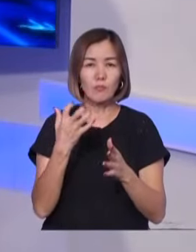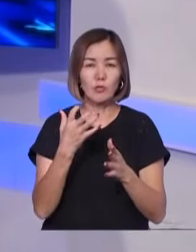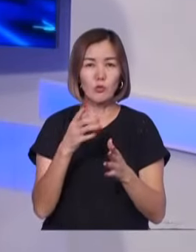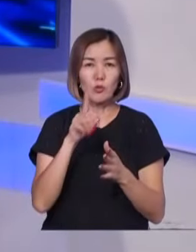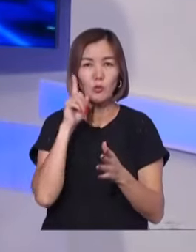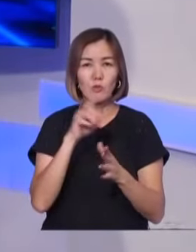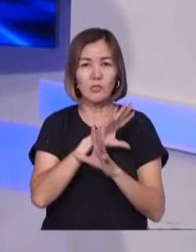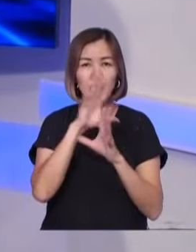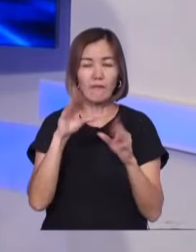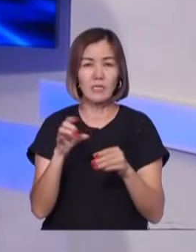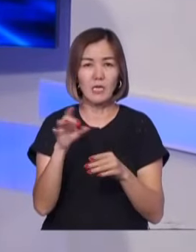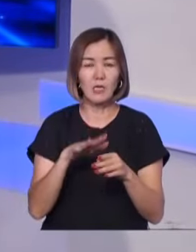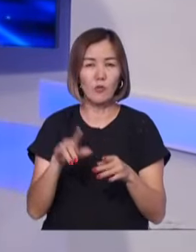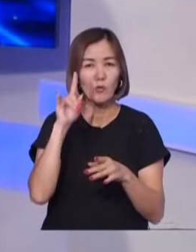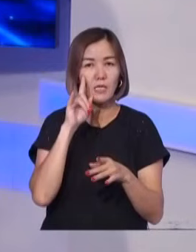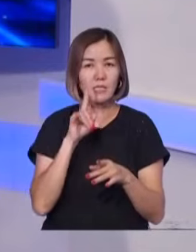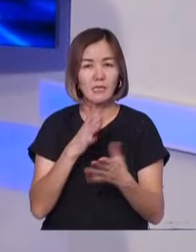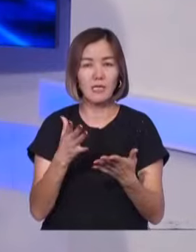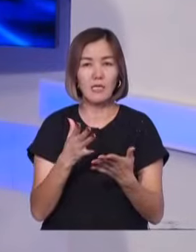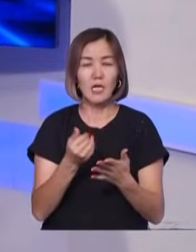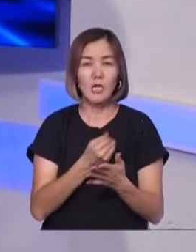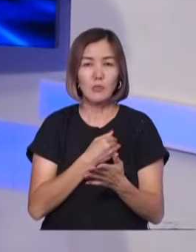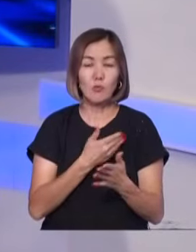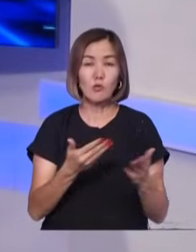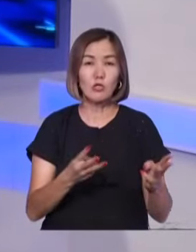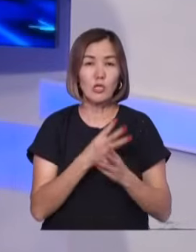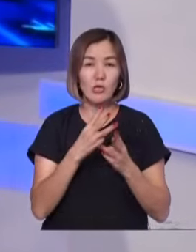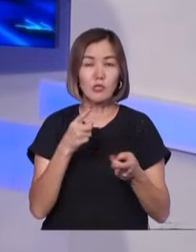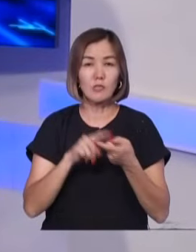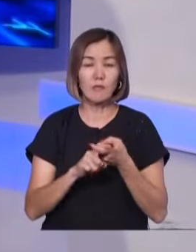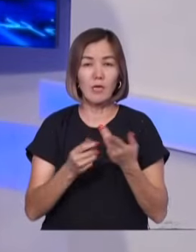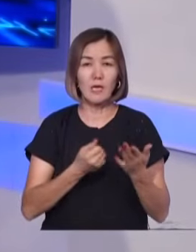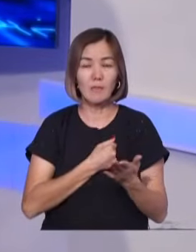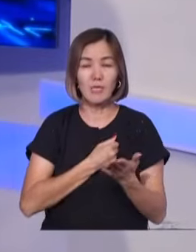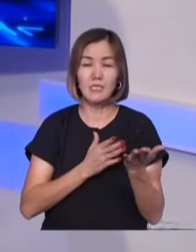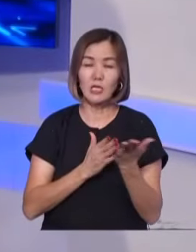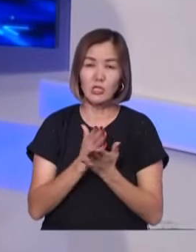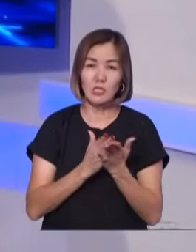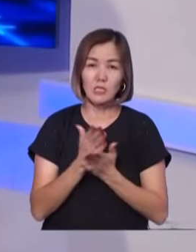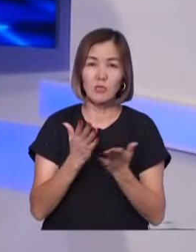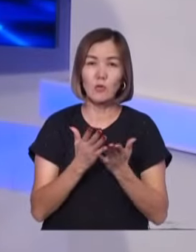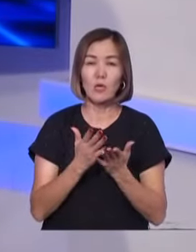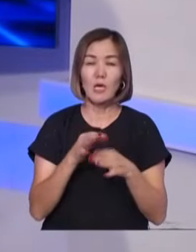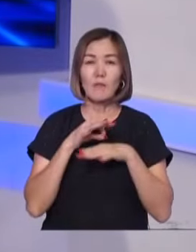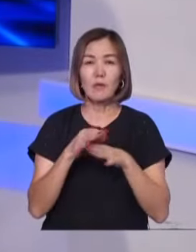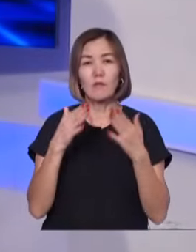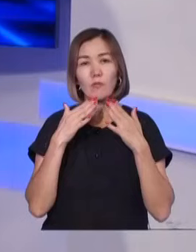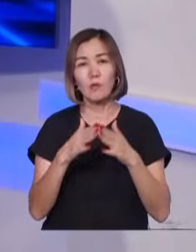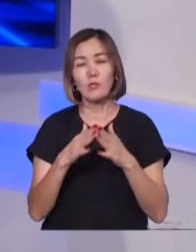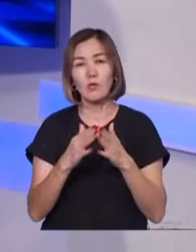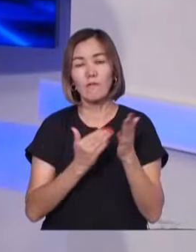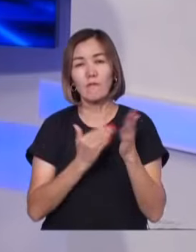всех регионов Казахстана отметим что сбор желающих связать свою жизнь с армейской службой проводится на базе учебного центра